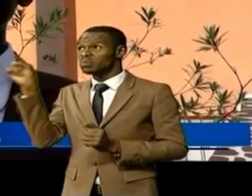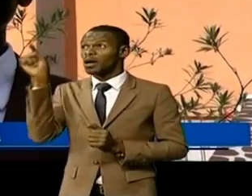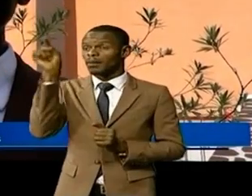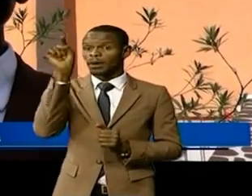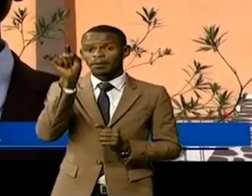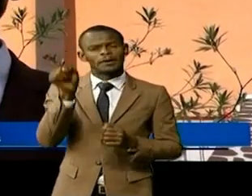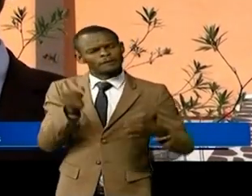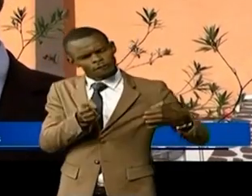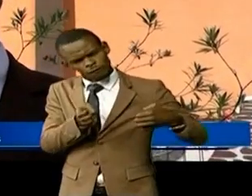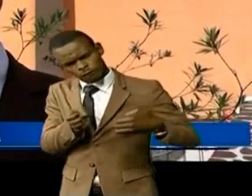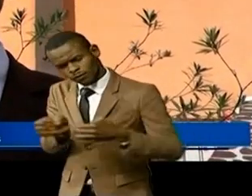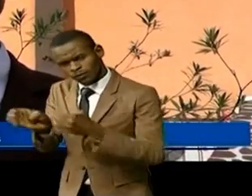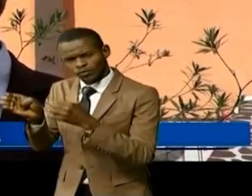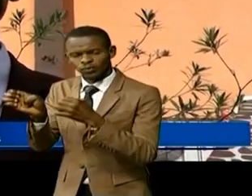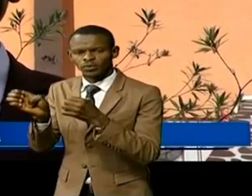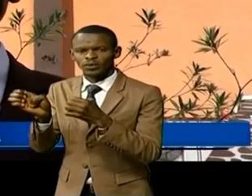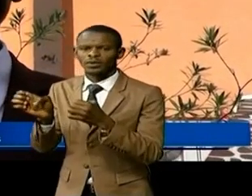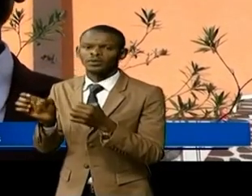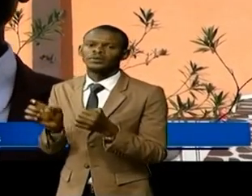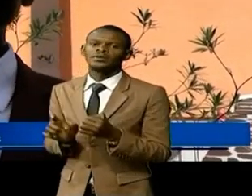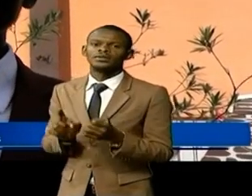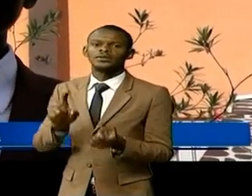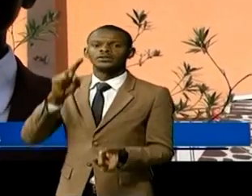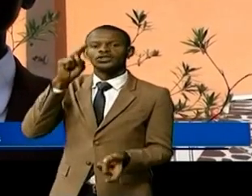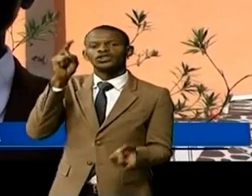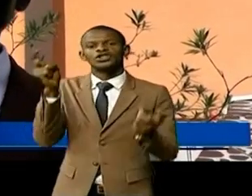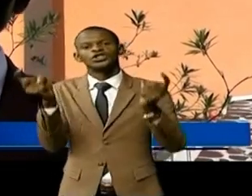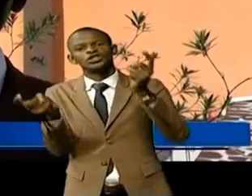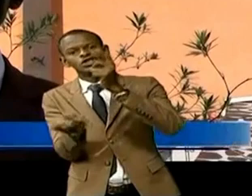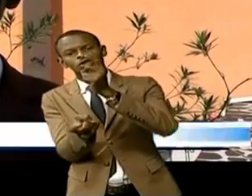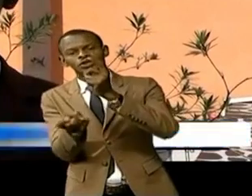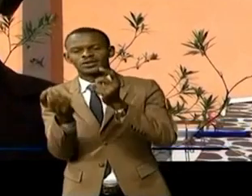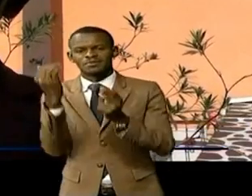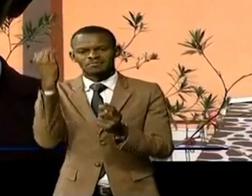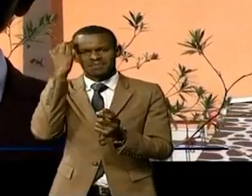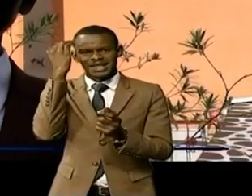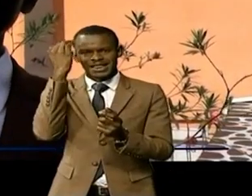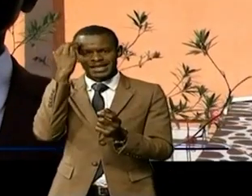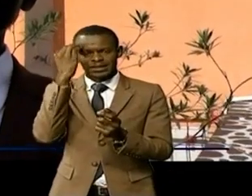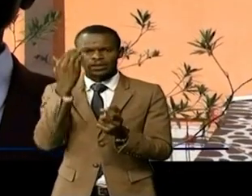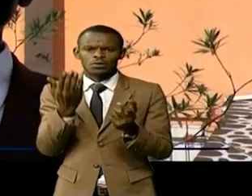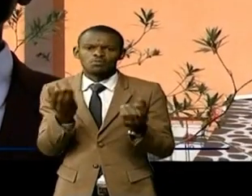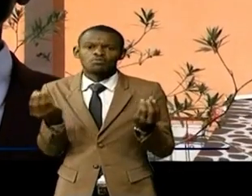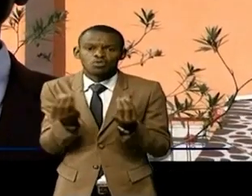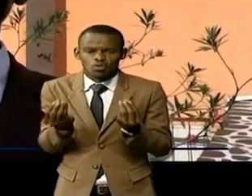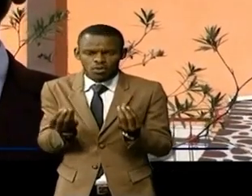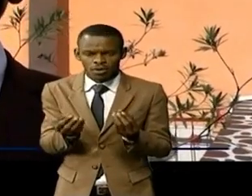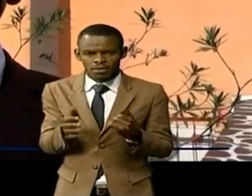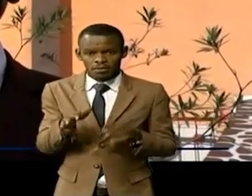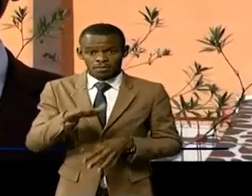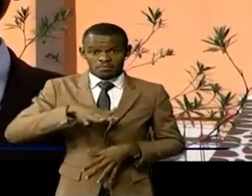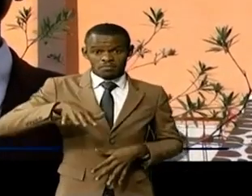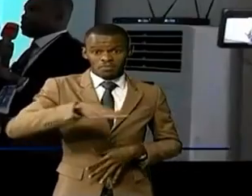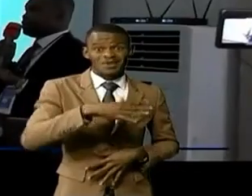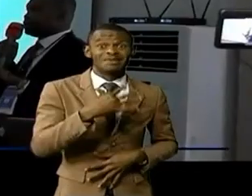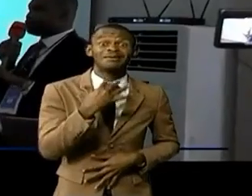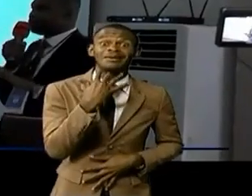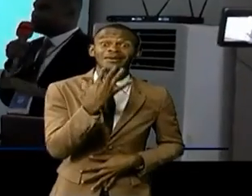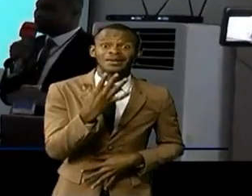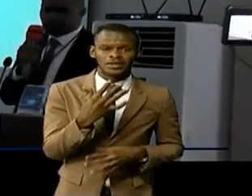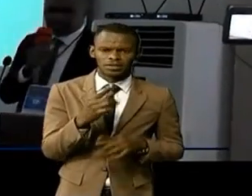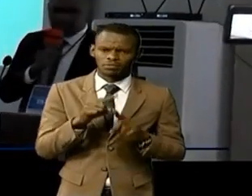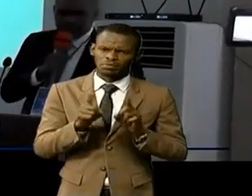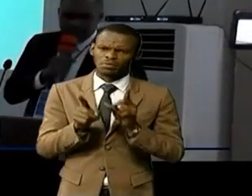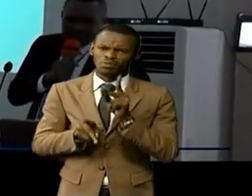d'abord remédier à ce paradoxe, pays riche en ressources naturelles, avec la population pauvre. Le